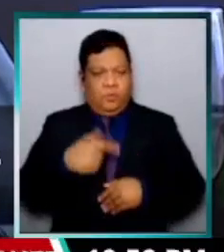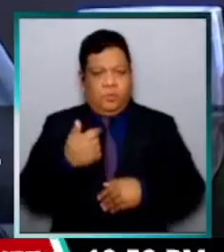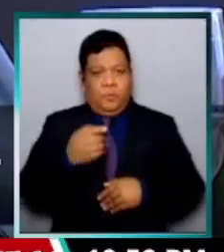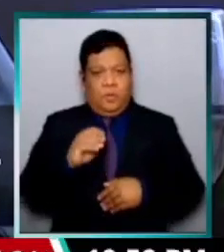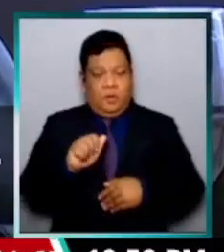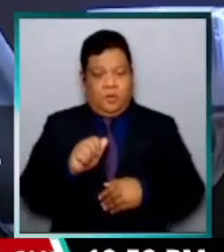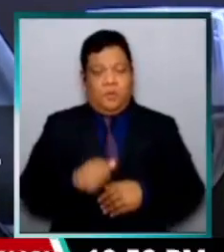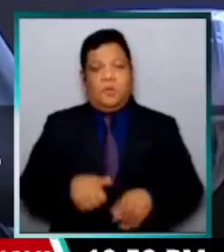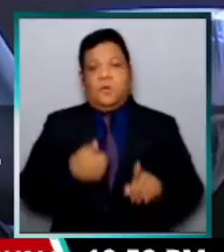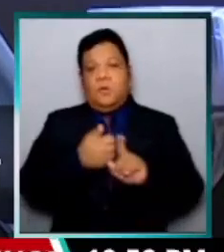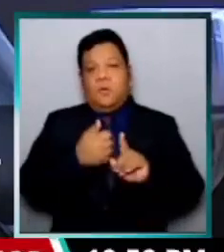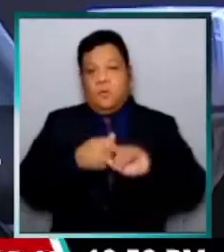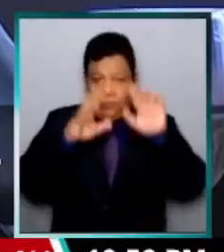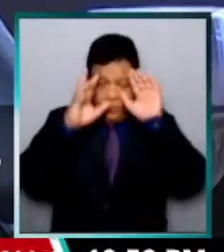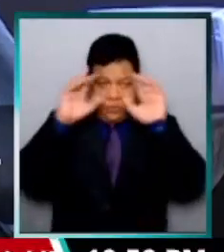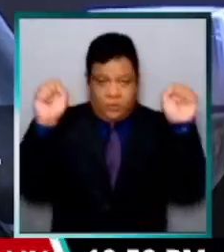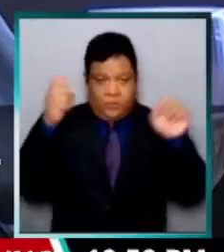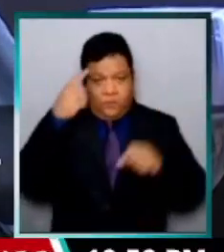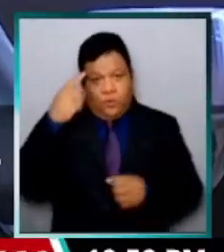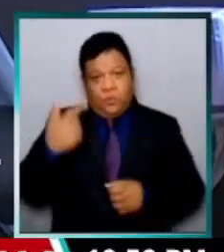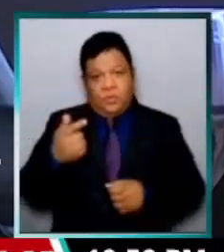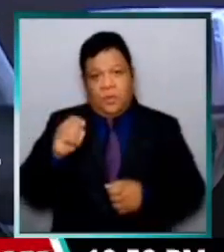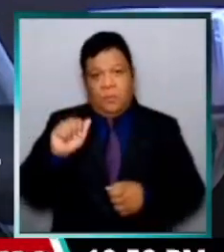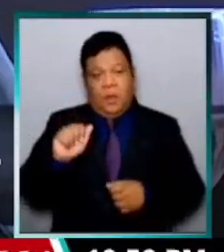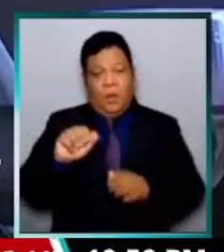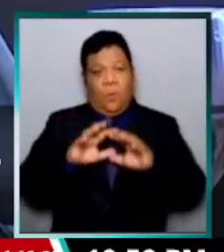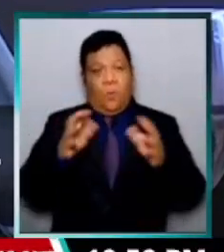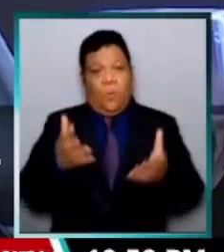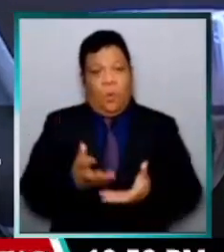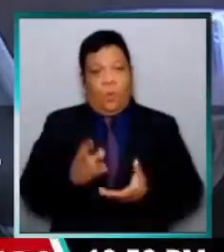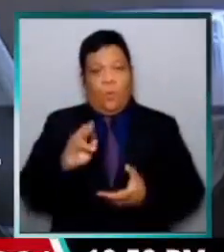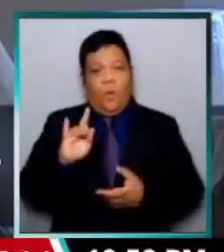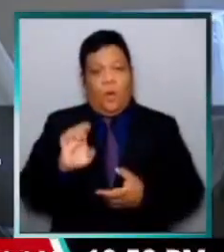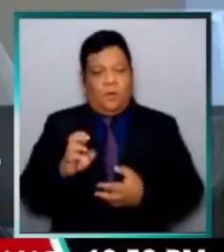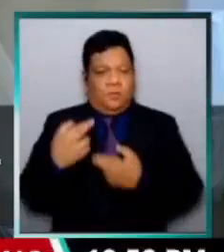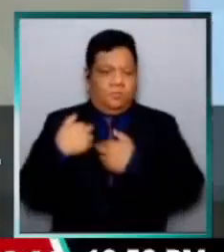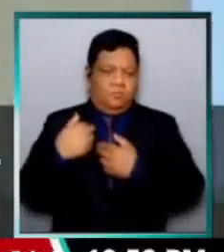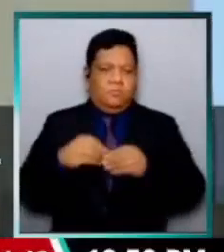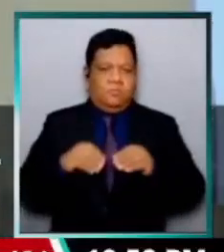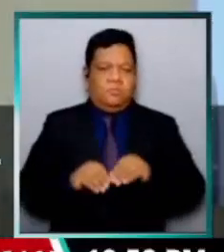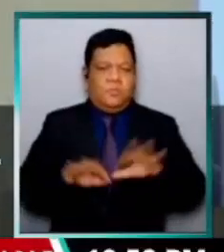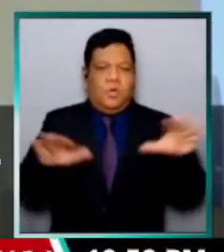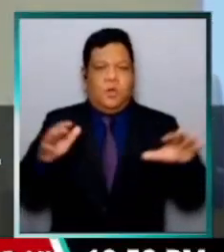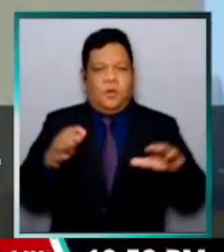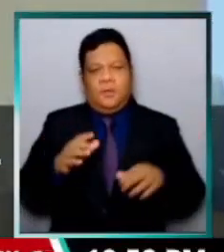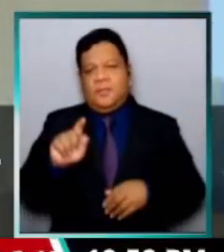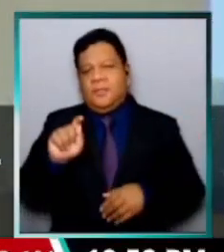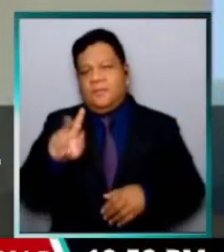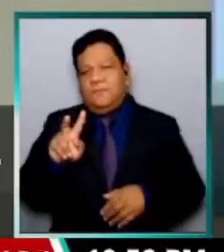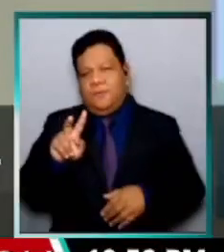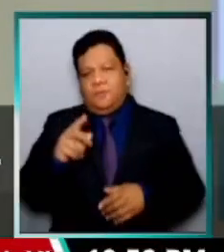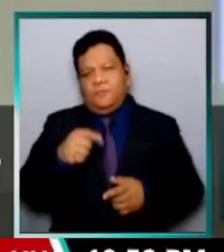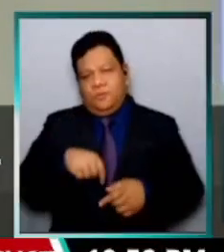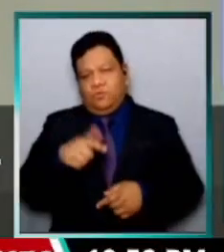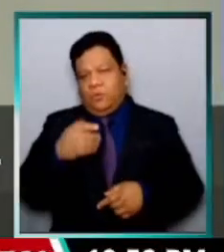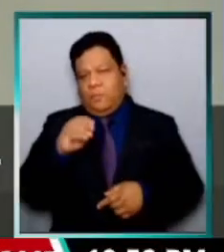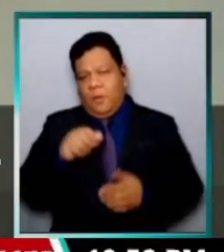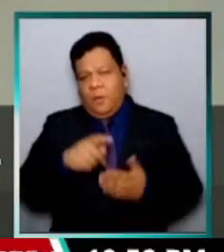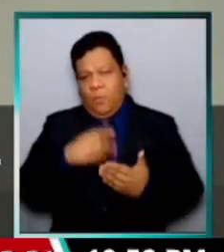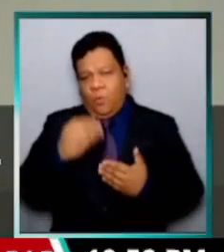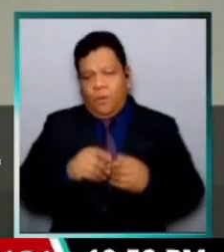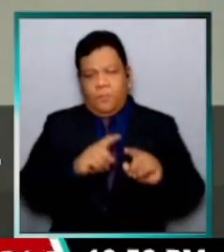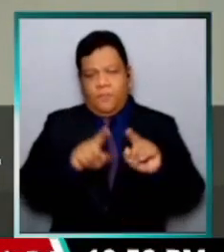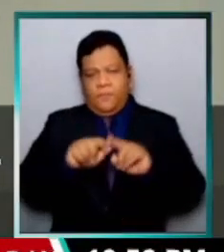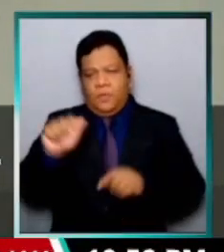Worldwide, pinangunahan niya ang pagdidistribute ng mga palabas ng GMA sa iba't ibang teritoryo sa Asia, North